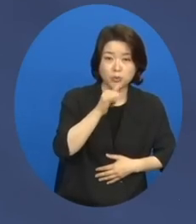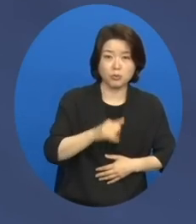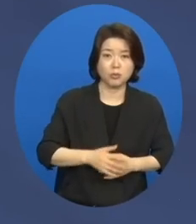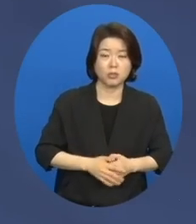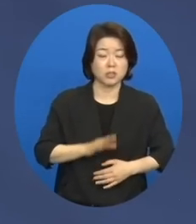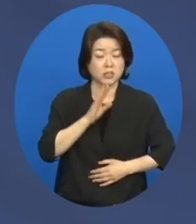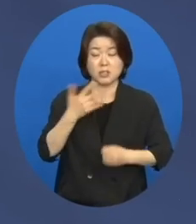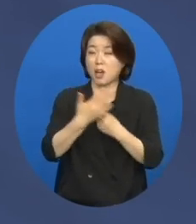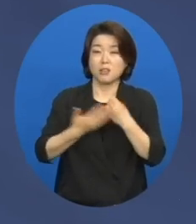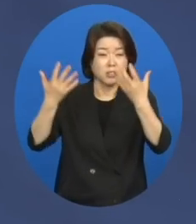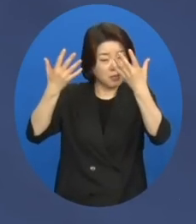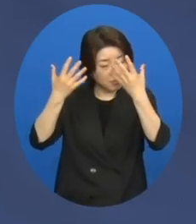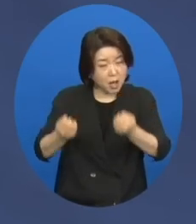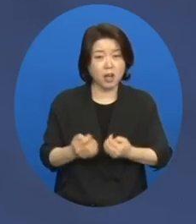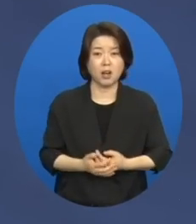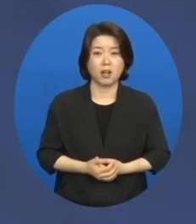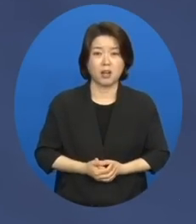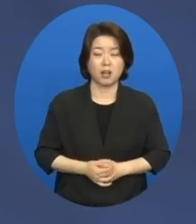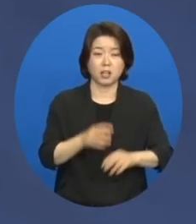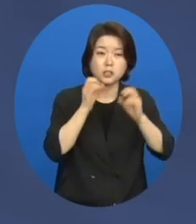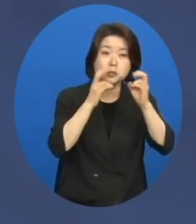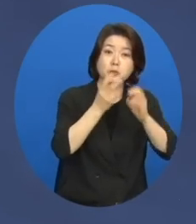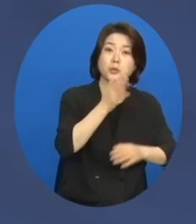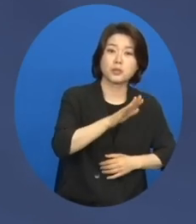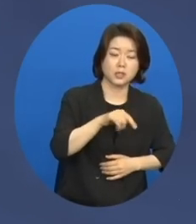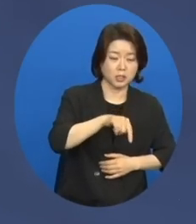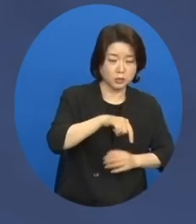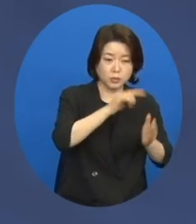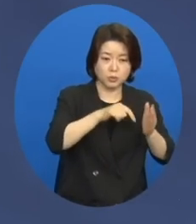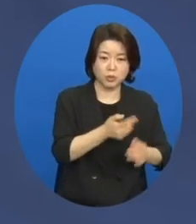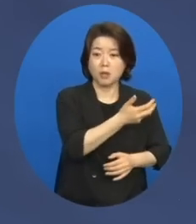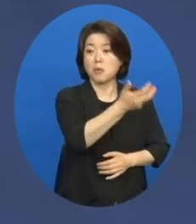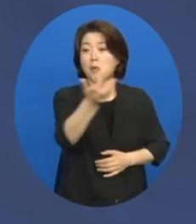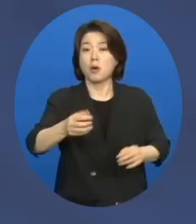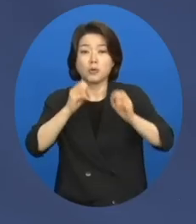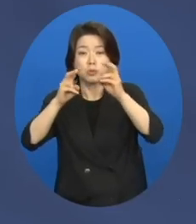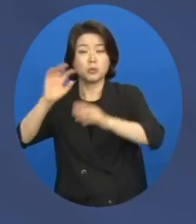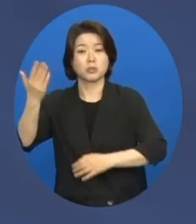은혜를 받았으면 선교사인데 그중에 순회 선교사가 됐겠어요.